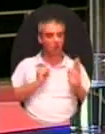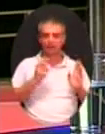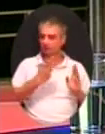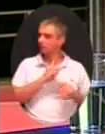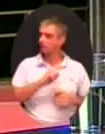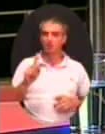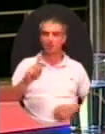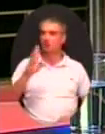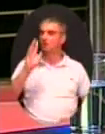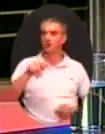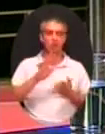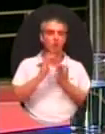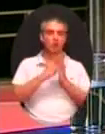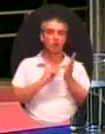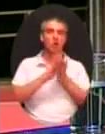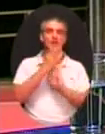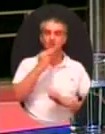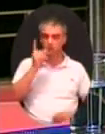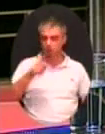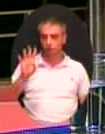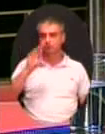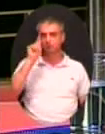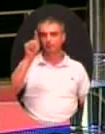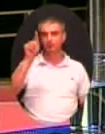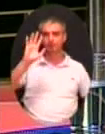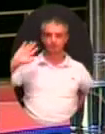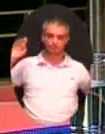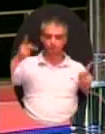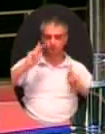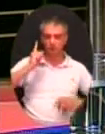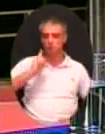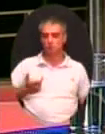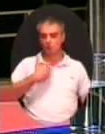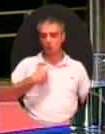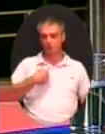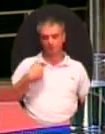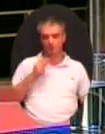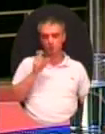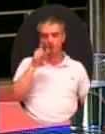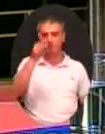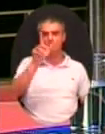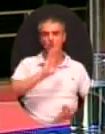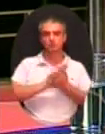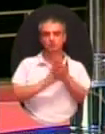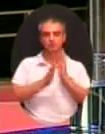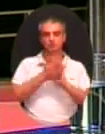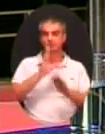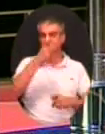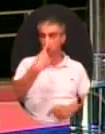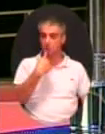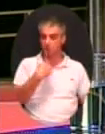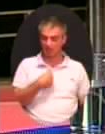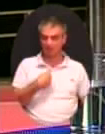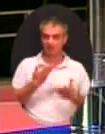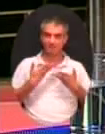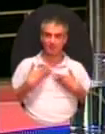ולא מוישניזם חוק הגיור. יש בנימין נתניהו, לא יש מחויבות אלינו, אבל אנחנו אליו, וזה הכיוון. אם הוא יגיד